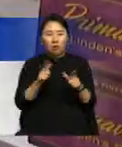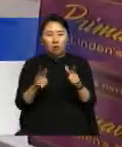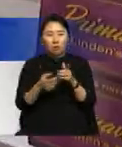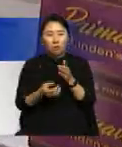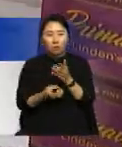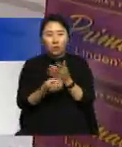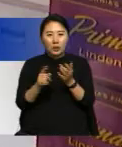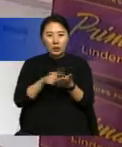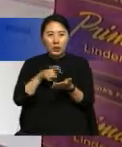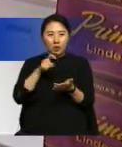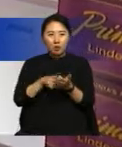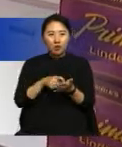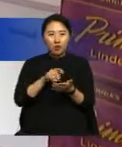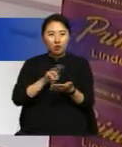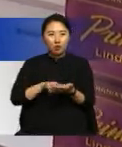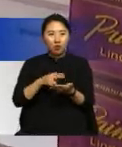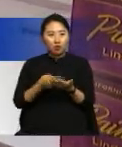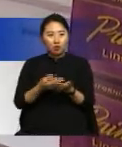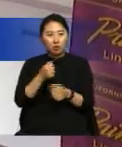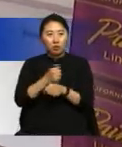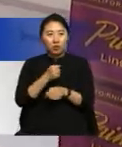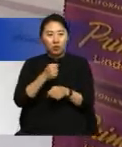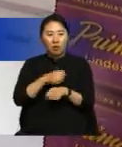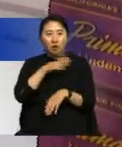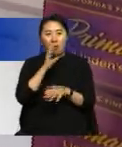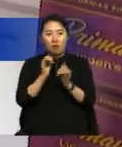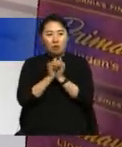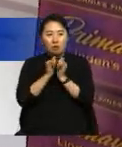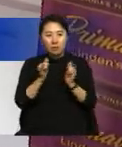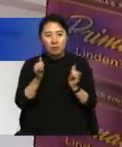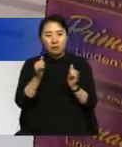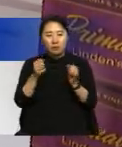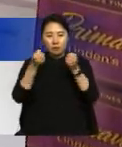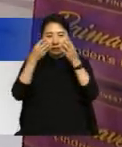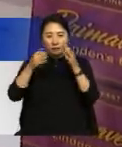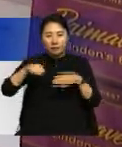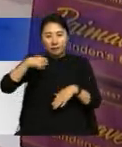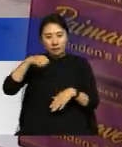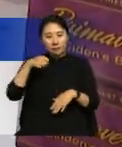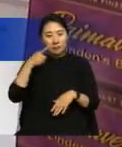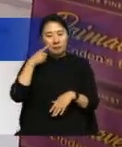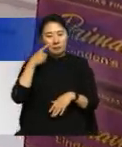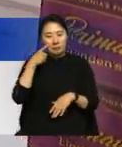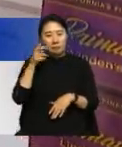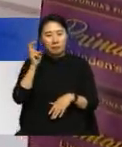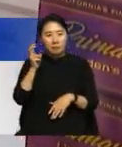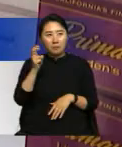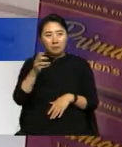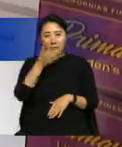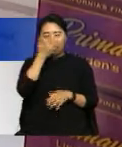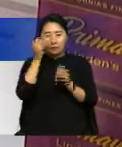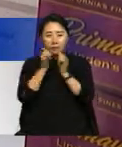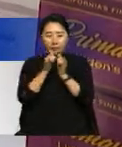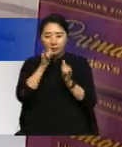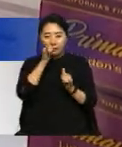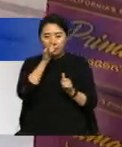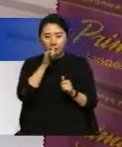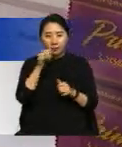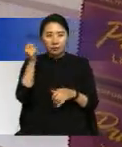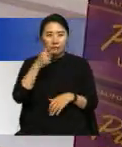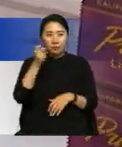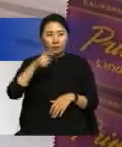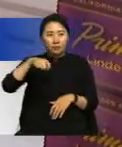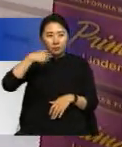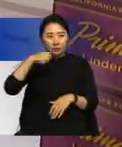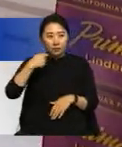새우구이인데요. 시장에서 볼수 없는 음식이라서 시장 자주 다니는 어르신한테는 새로운 시도일 될수 있고 젊은 분들한테는 자주